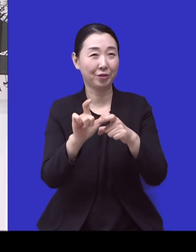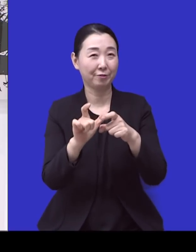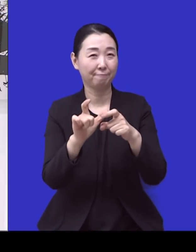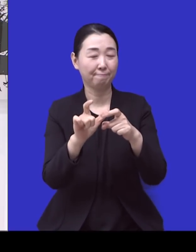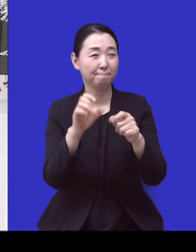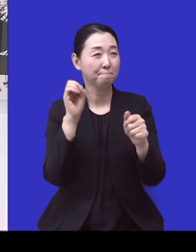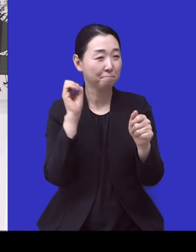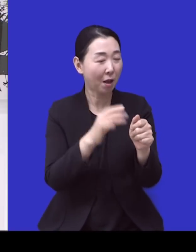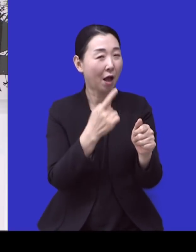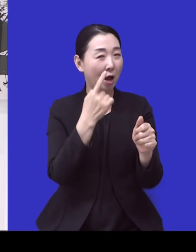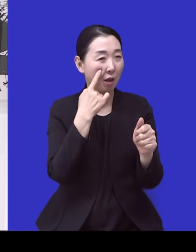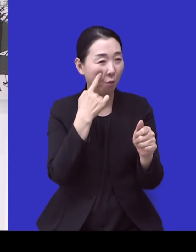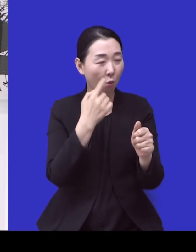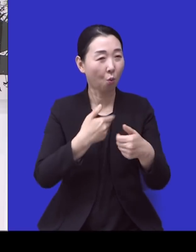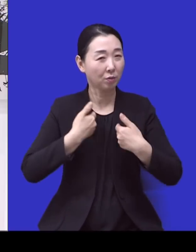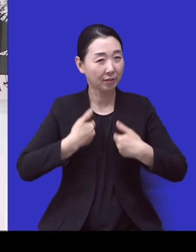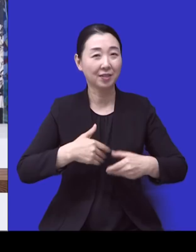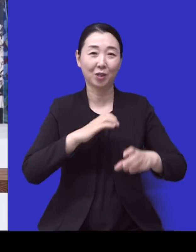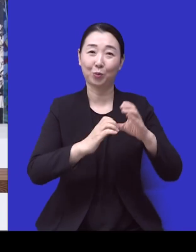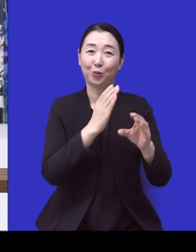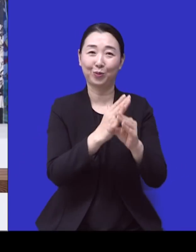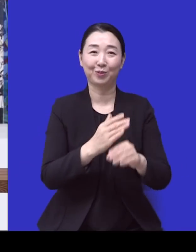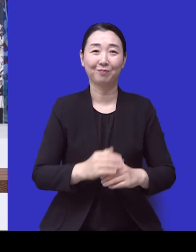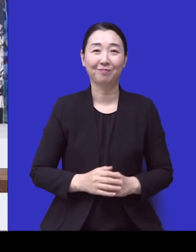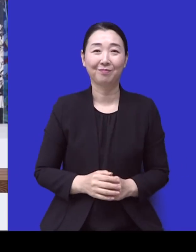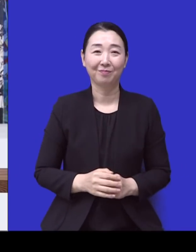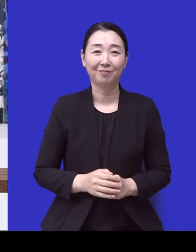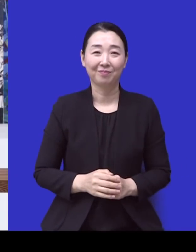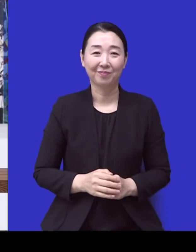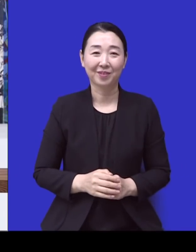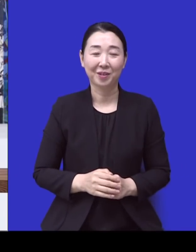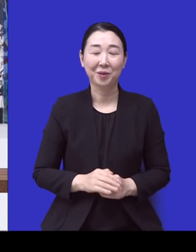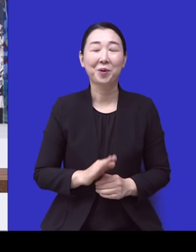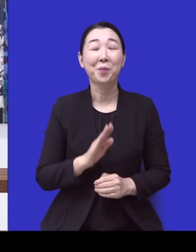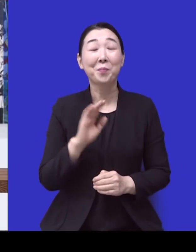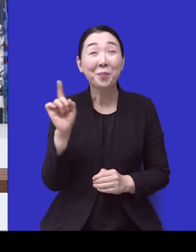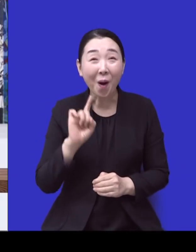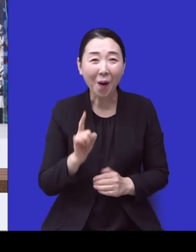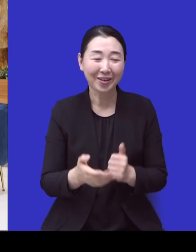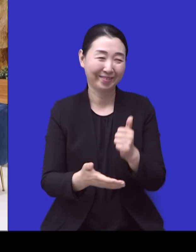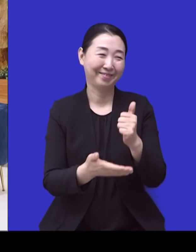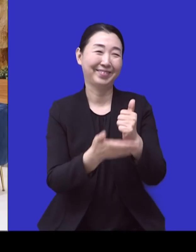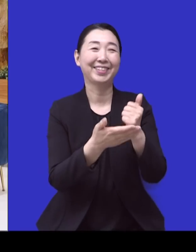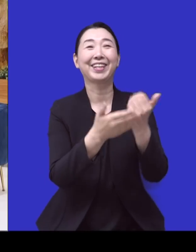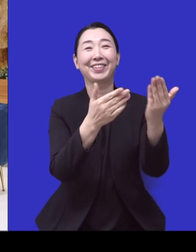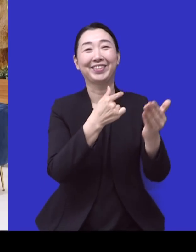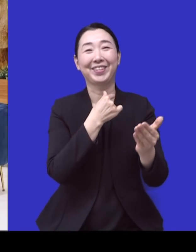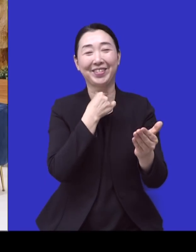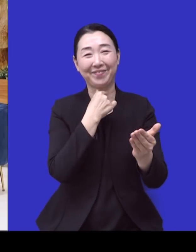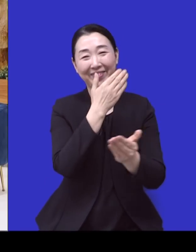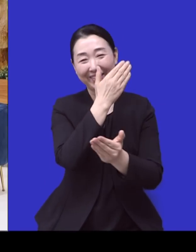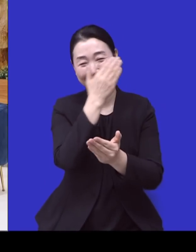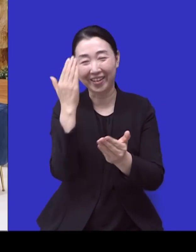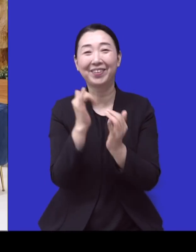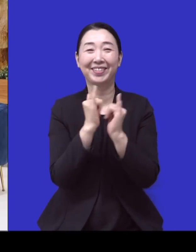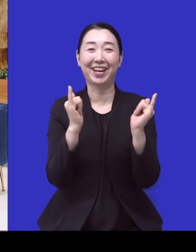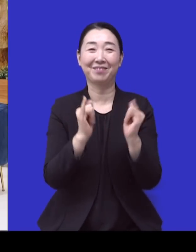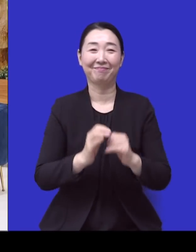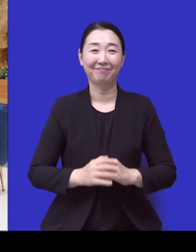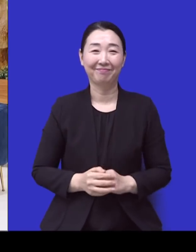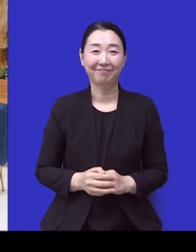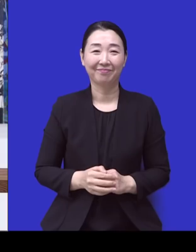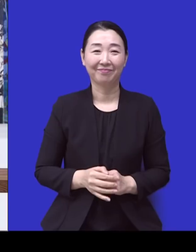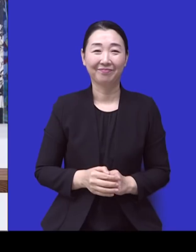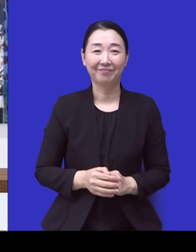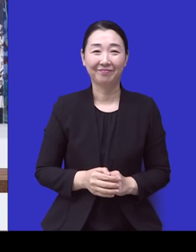던지고 진지하게 소통하기 때문입니다. 네. 그렇습니다. 한마디로 아주 기특한 젊은 세대가 아닌가 생각이